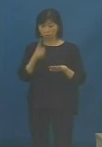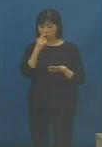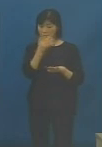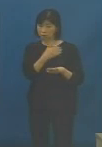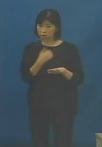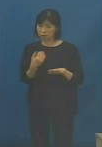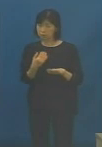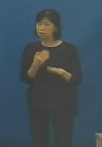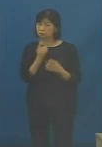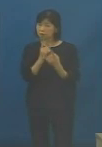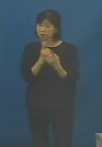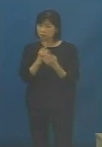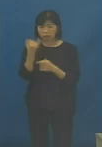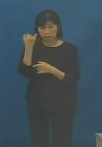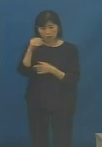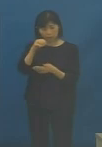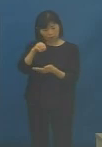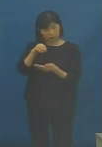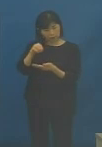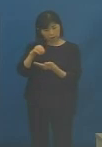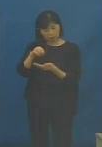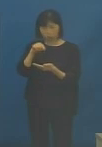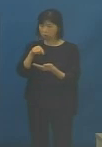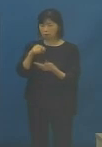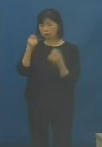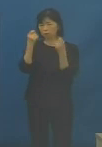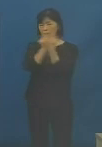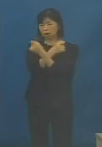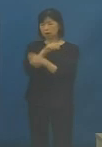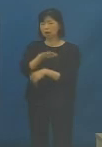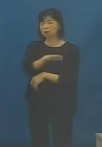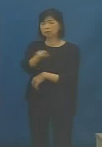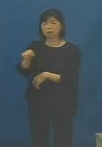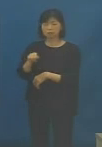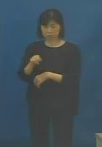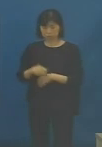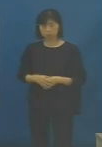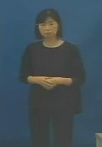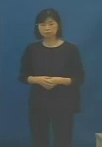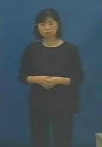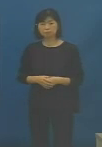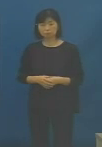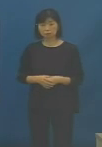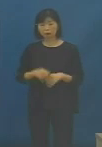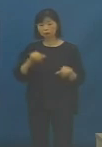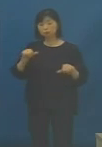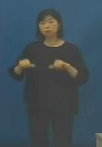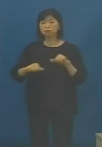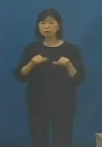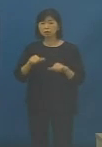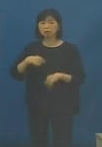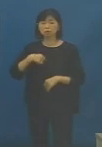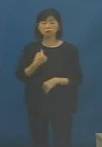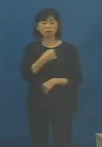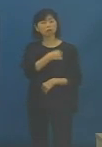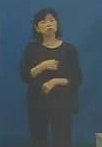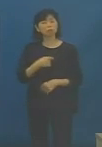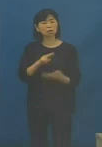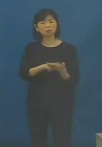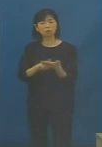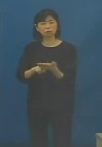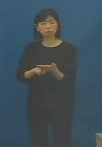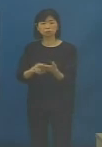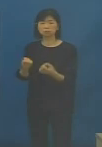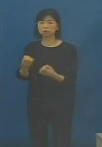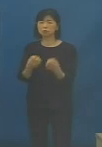見をいただいている向きはここ完全に誤解してまして、これをフリーに、自分の気分で決めてるっていうことを言ってます